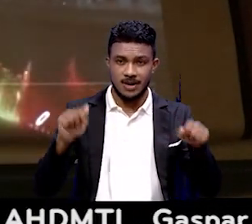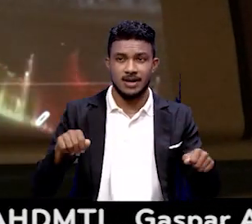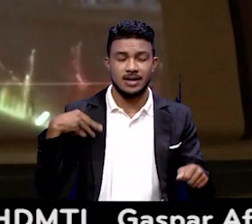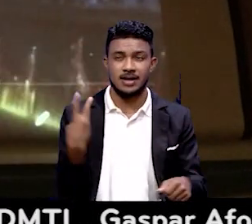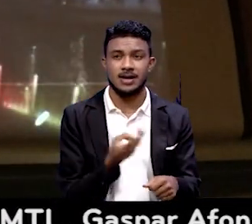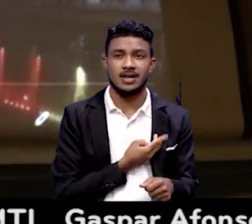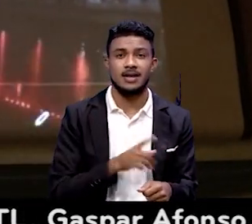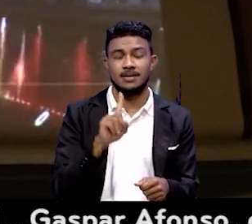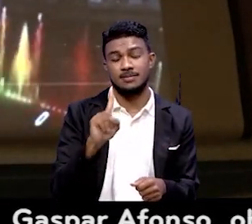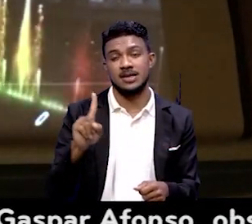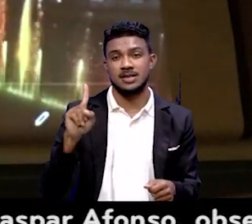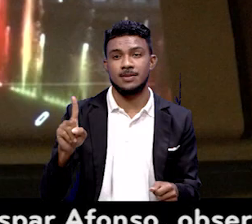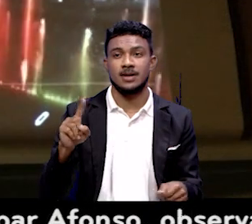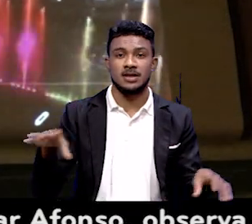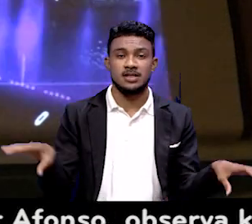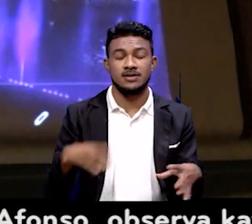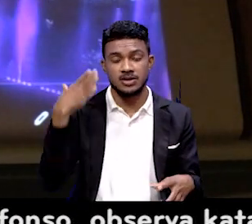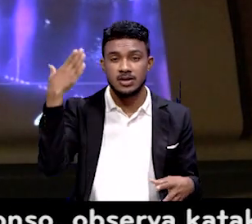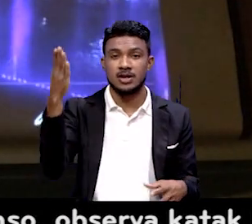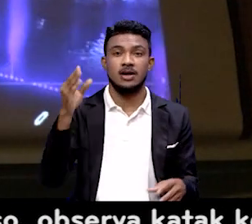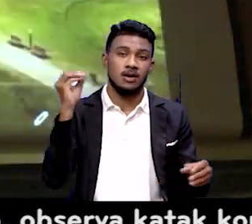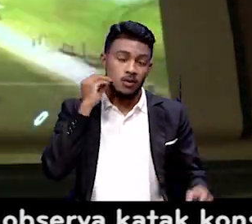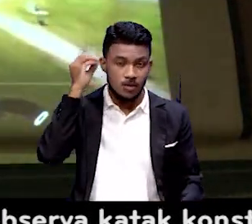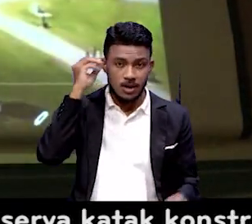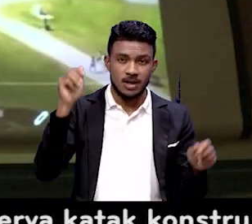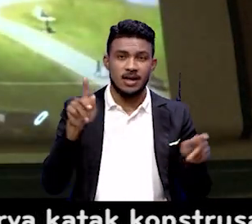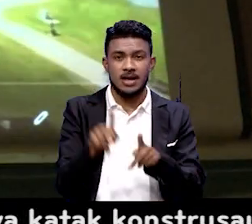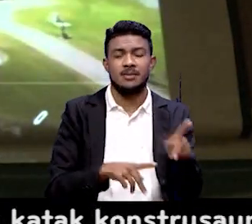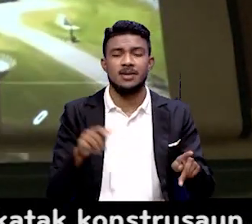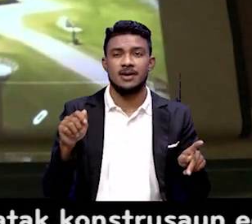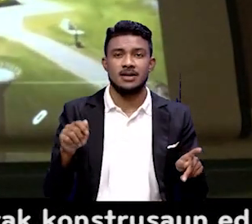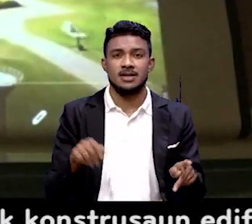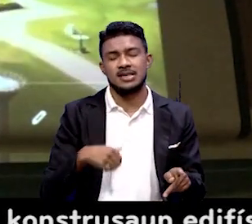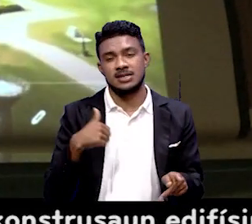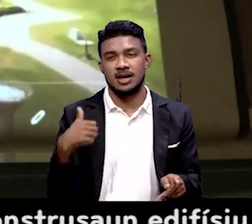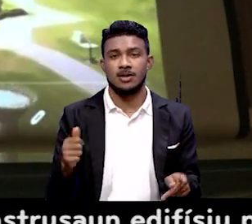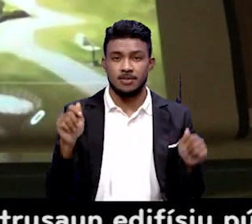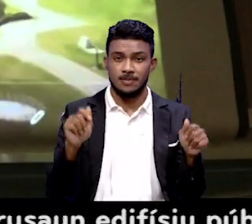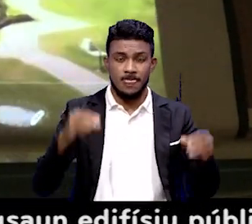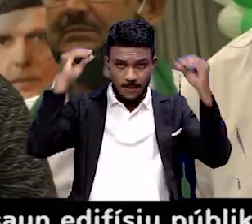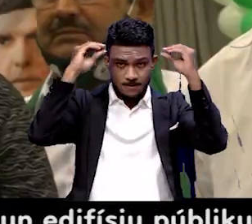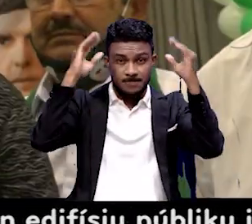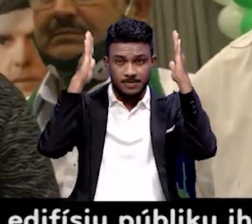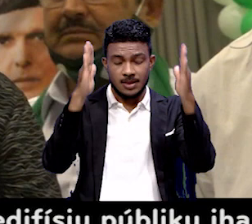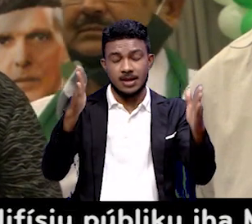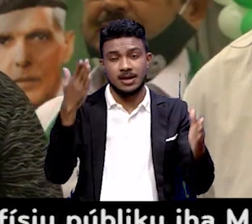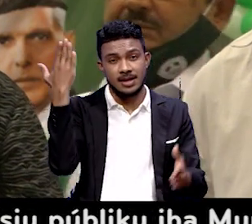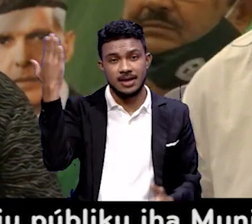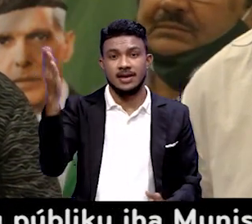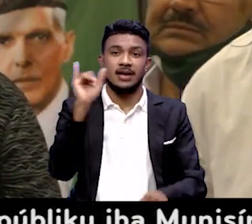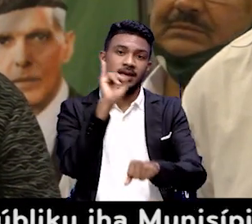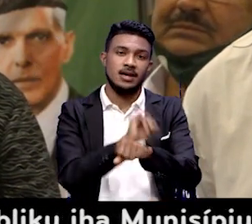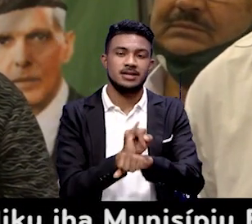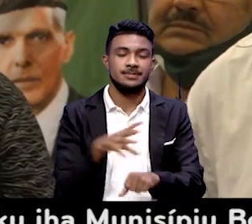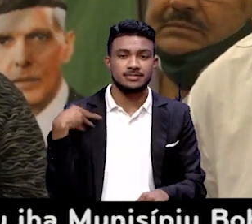juga, ada yang kerja di rumah juga, ada yang sudah jadi guru di gereja juga. Maksudnya ini yang